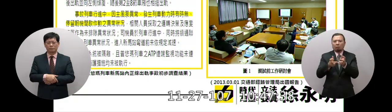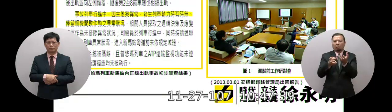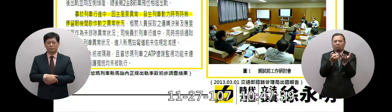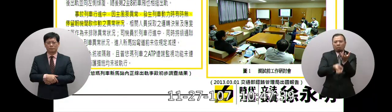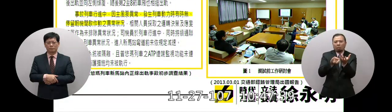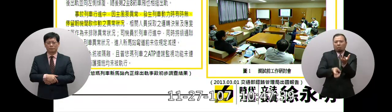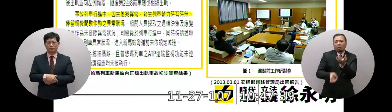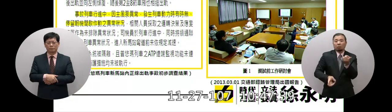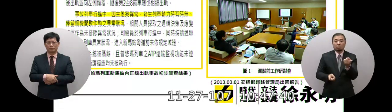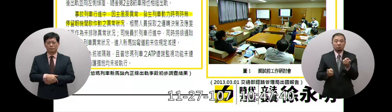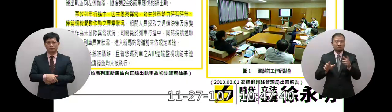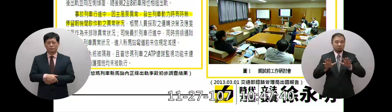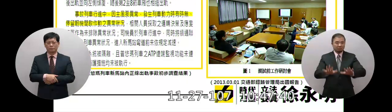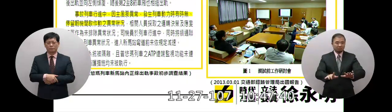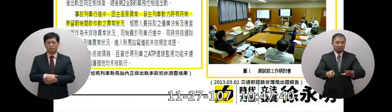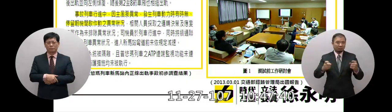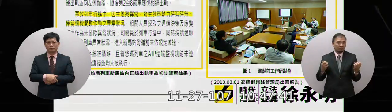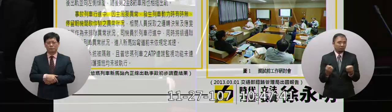呐、